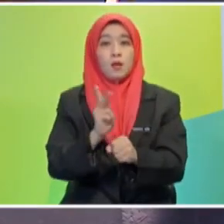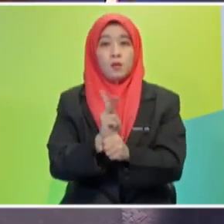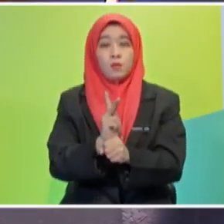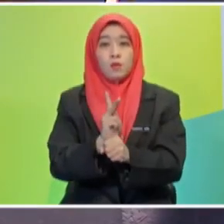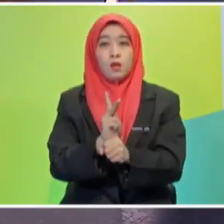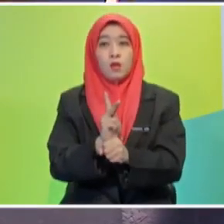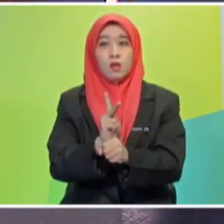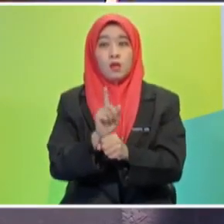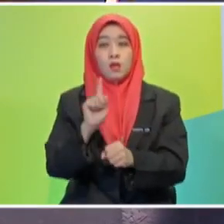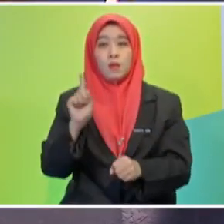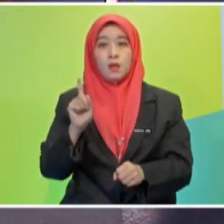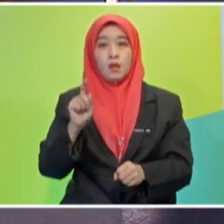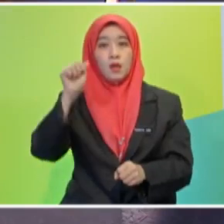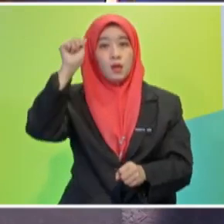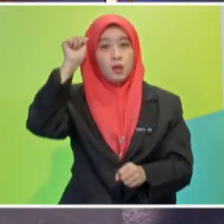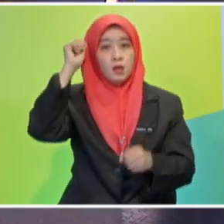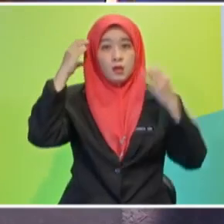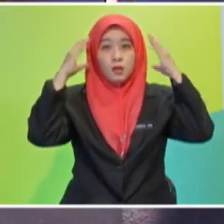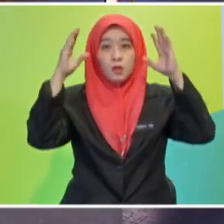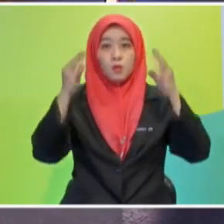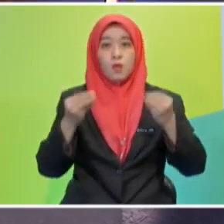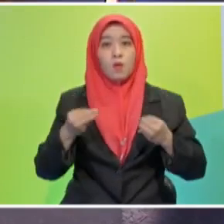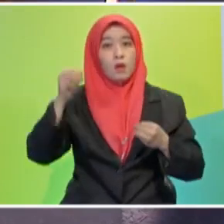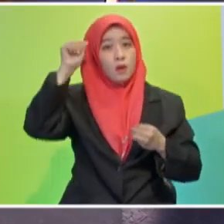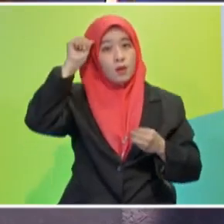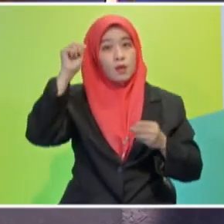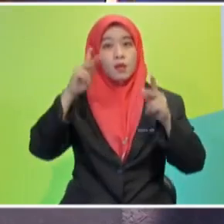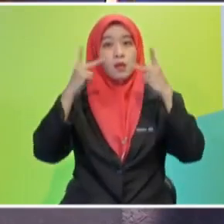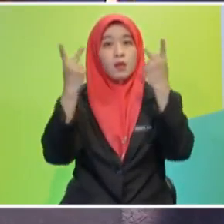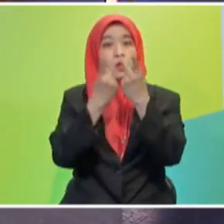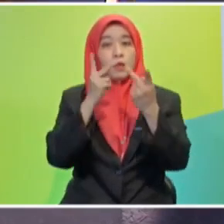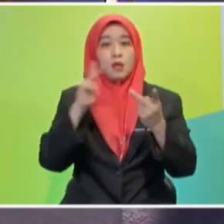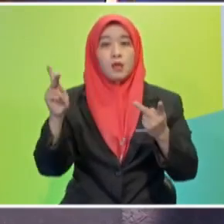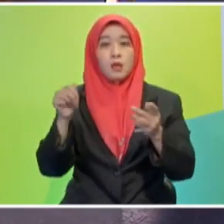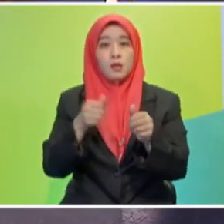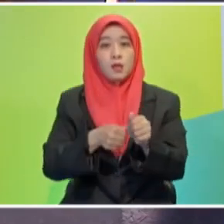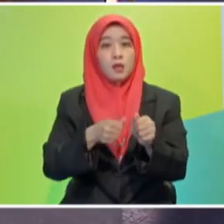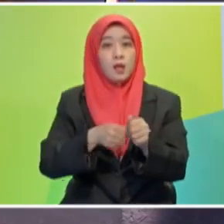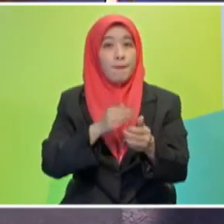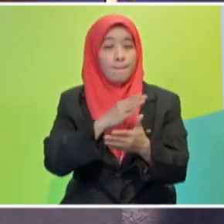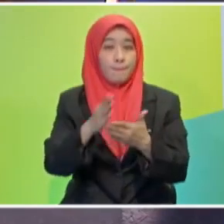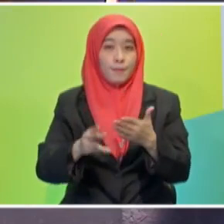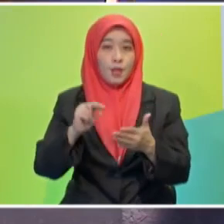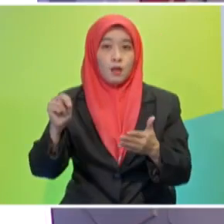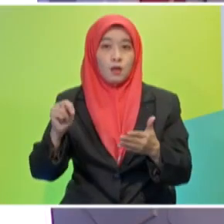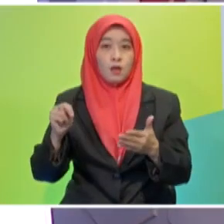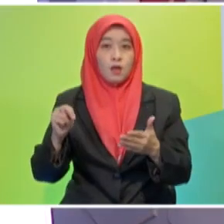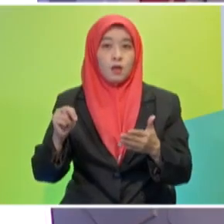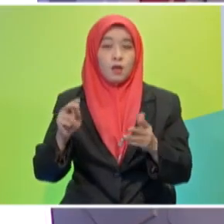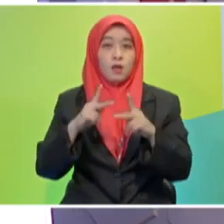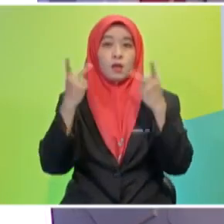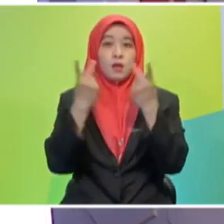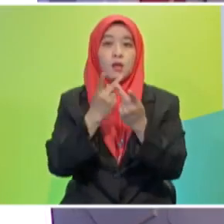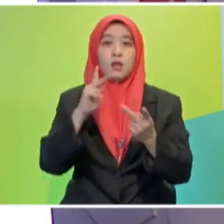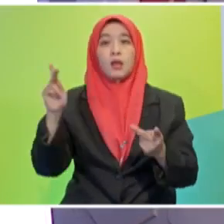cikgu nak Aiman kelaskan setiap bahagian. Cikgu nak Aiman kelaskan 4 lah. Okey, boleh, kelaskan